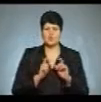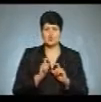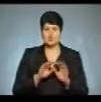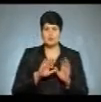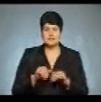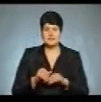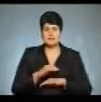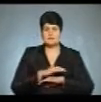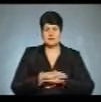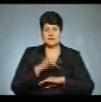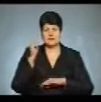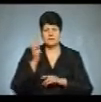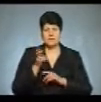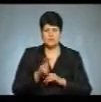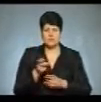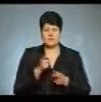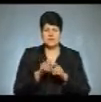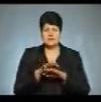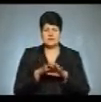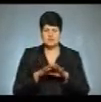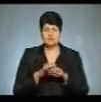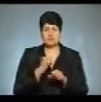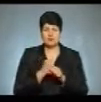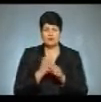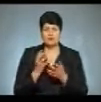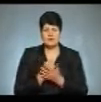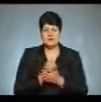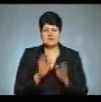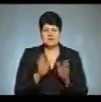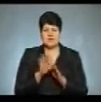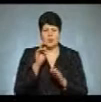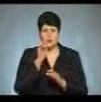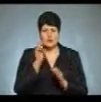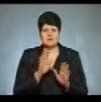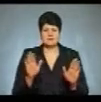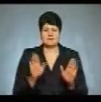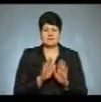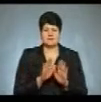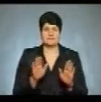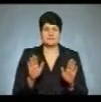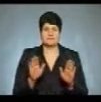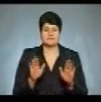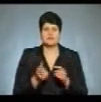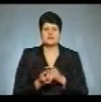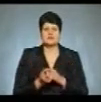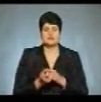пар приходить плести сітку. Каже, що робота вдалася, співає українських пісень. Тільки в тебе